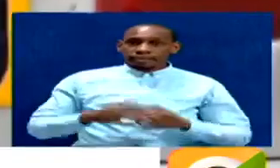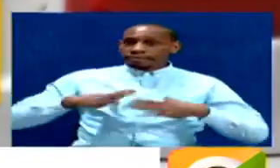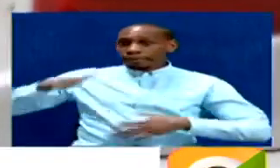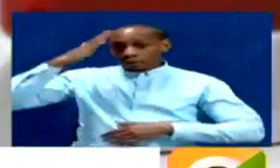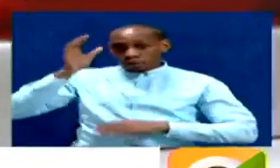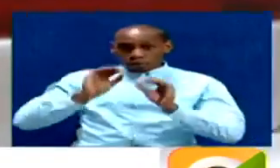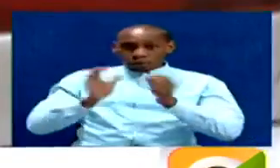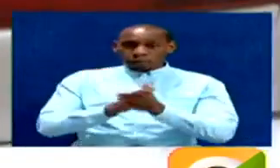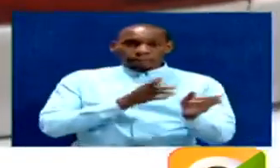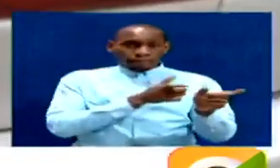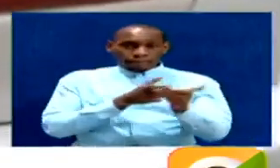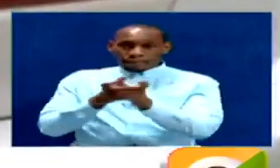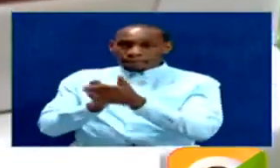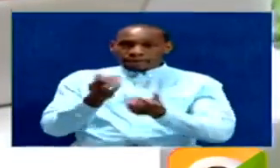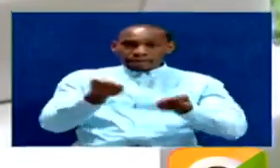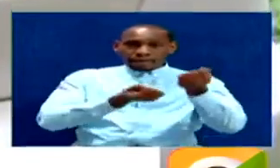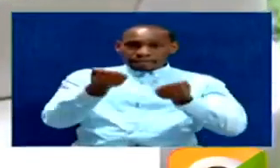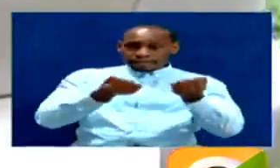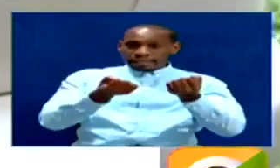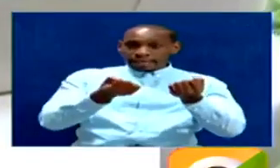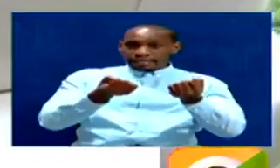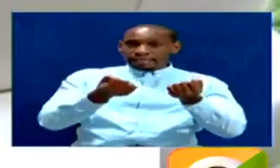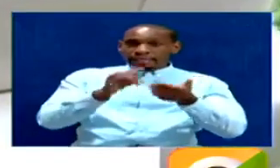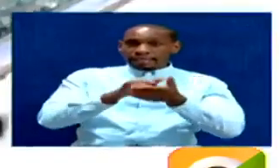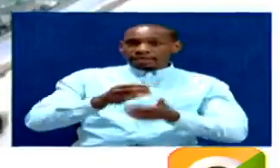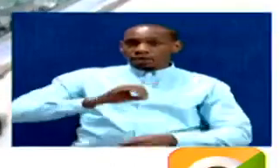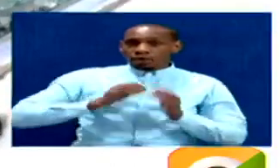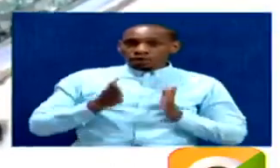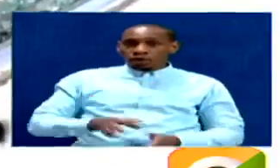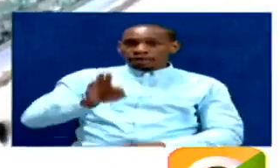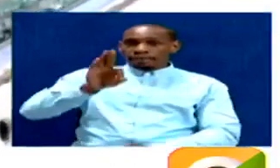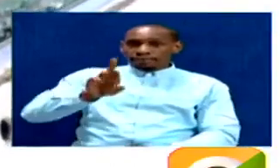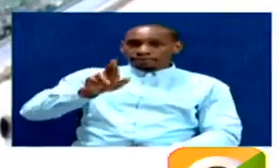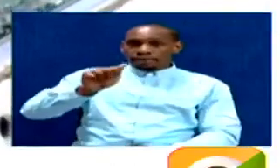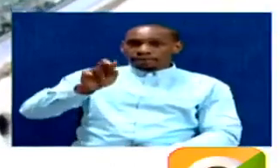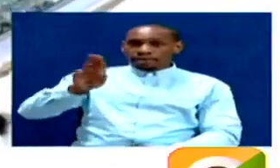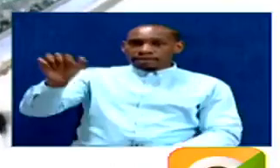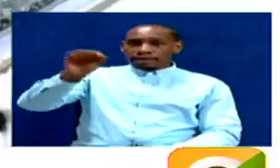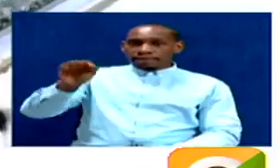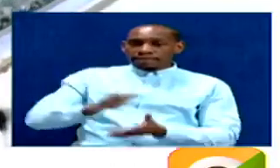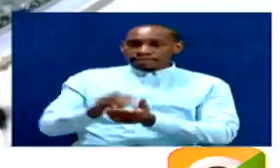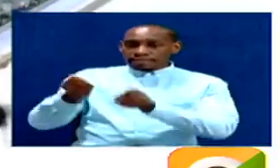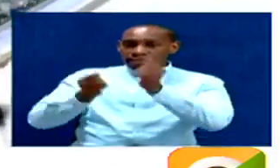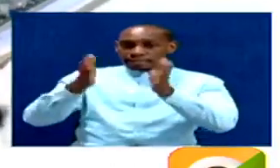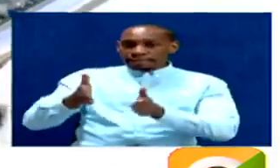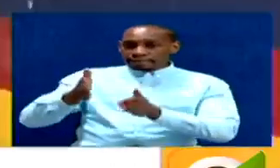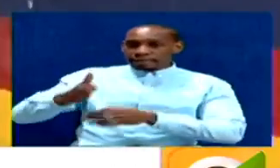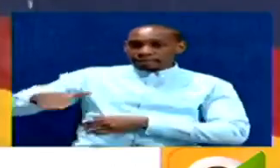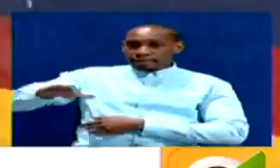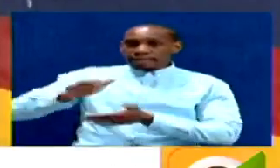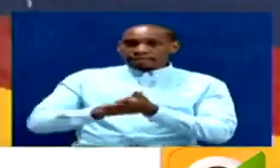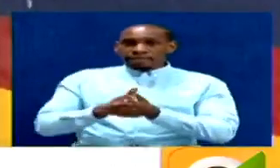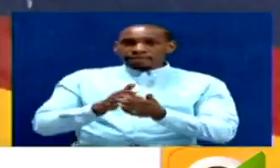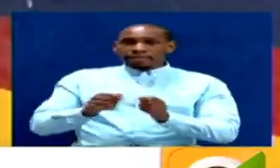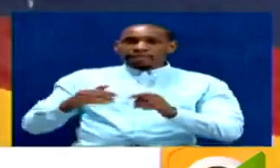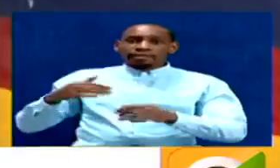Watu wasiojulikana walimimina risasi gari aina ya Toyota Corolla lililomilikiwa na Francis Kinuthia Ngige katika upande wa dereva hadi kufa. Na